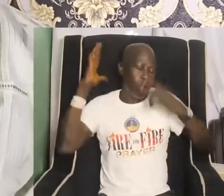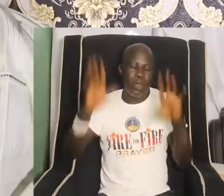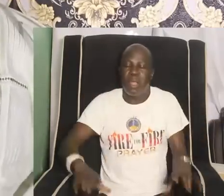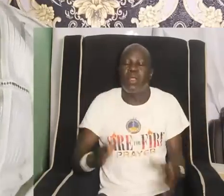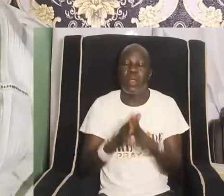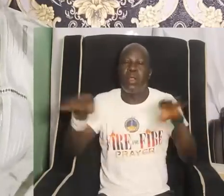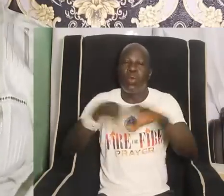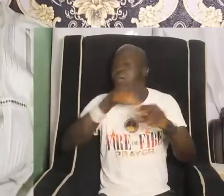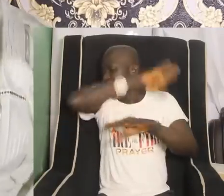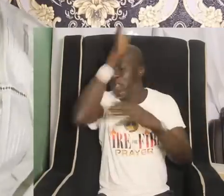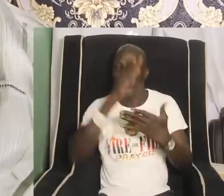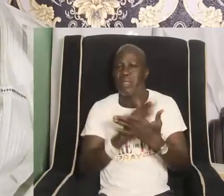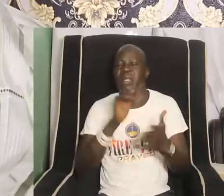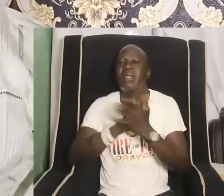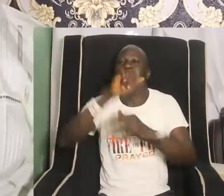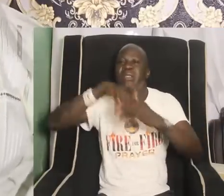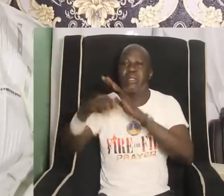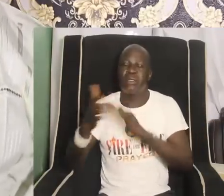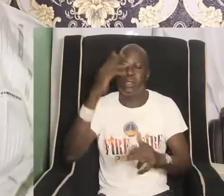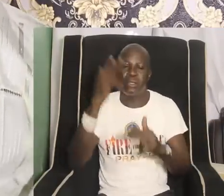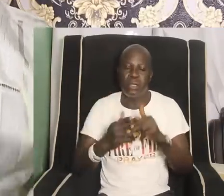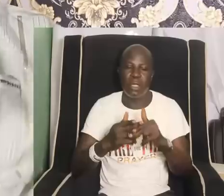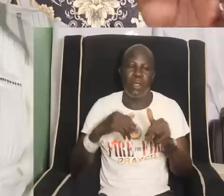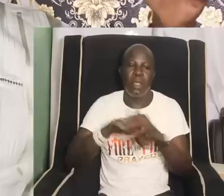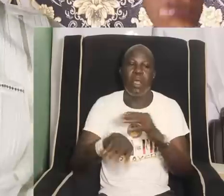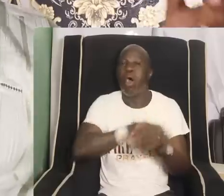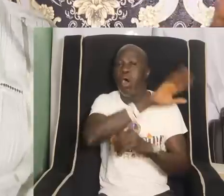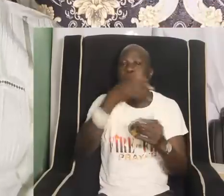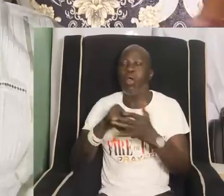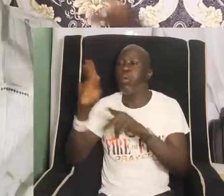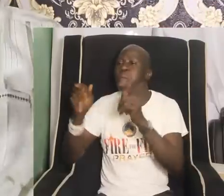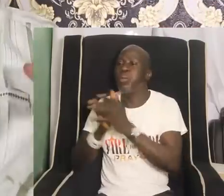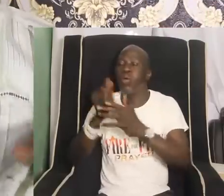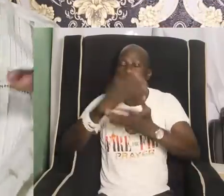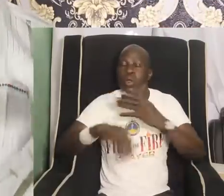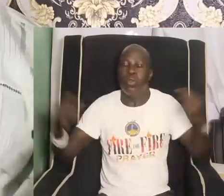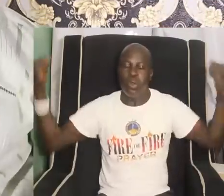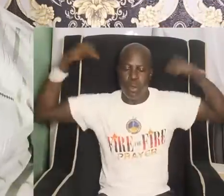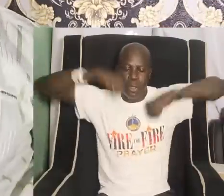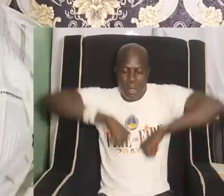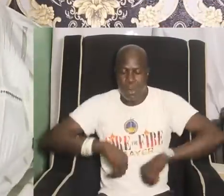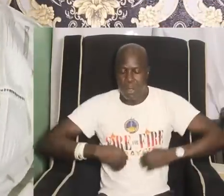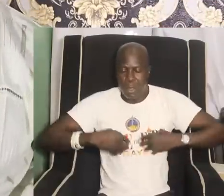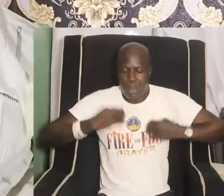dàrú amen. Yóò rẹ̀ dára fún ọ amen. Gbogbo ẹ̀yin tí ẹ fẹ́ wọṣọ ayẹyẹ